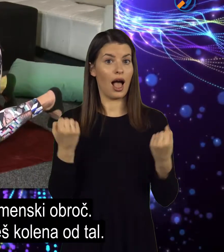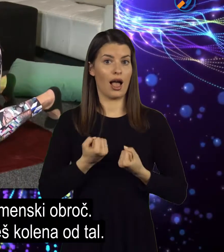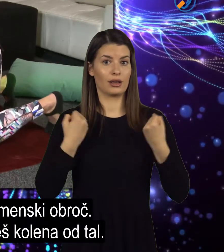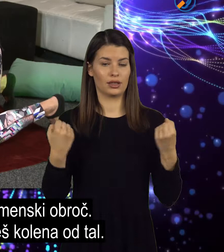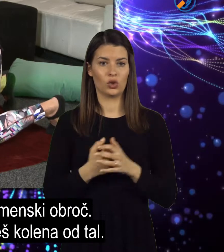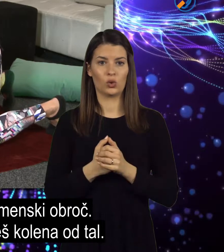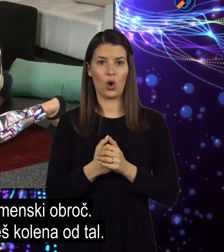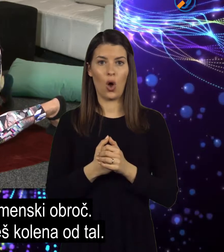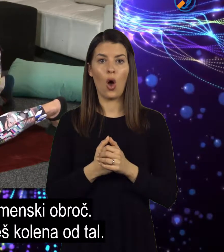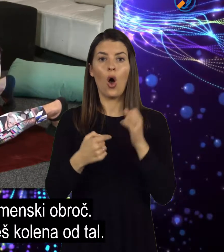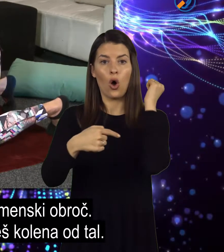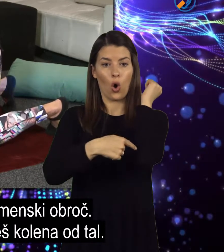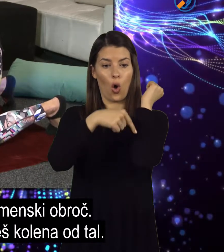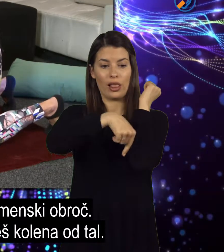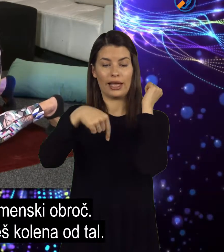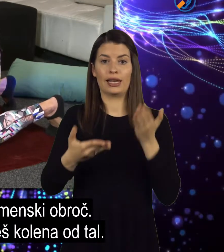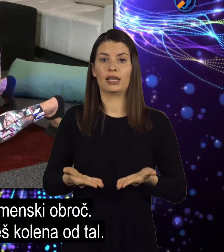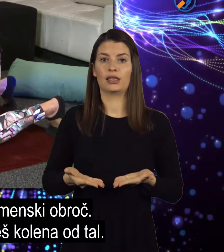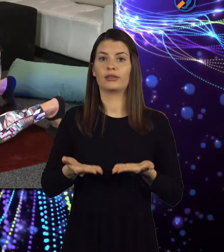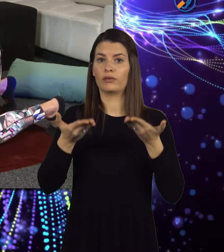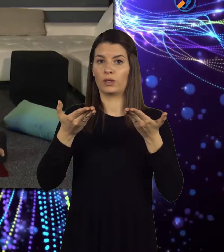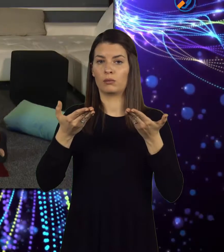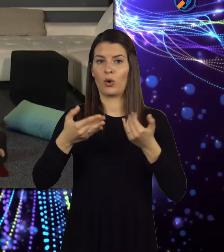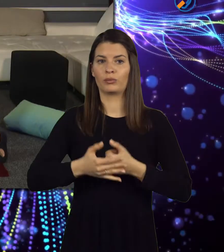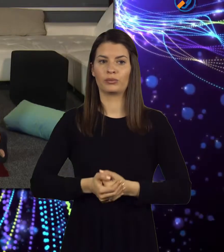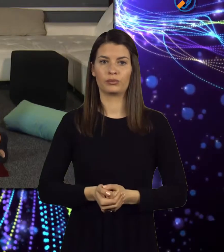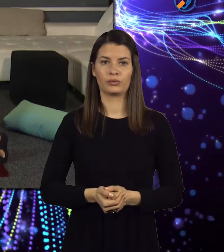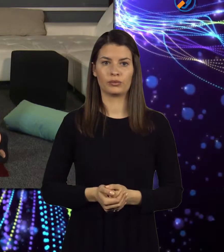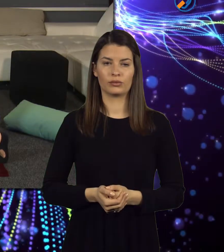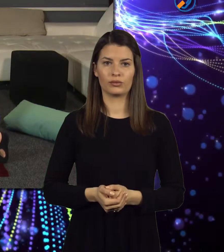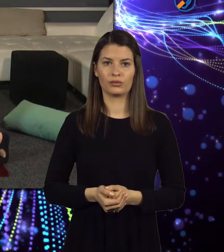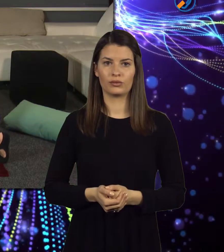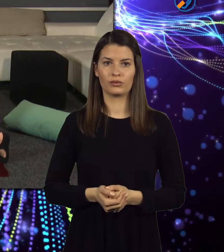obroč. V nadaljevanju dvigneš koleni od tal.